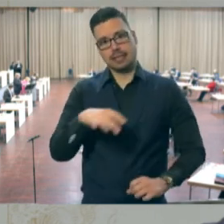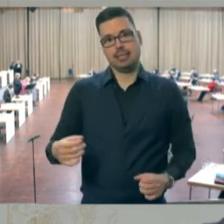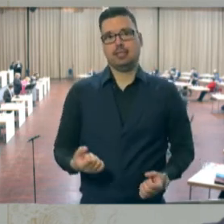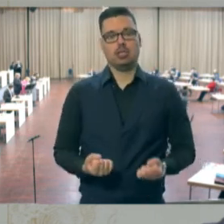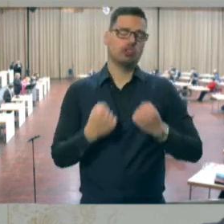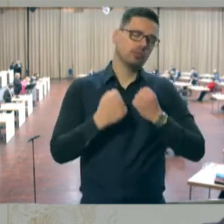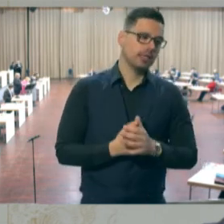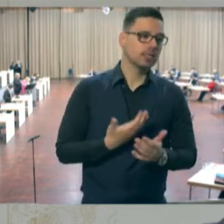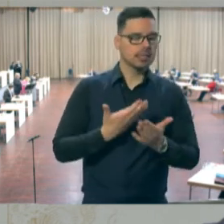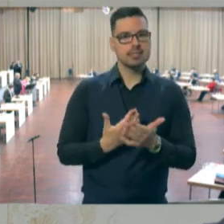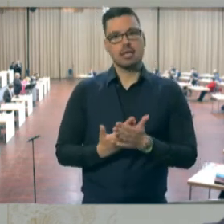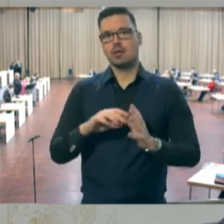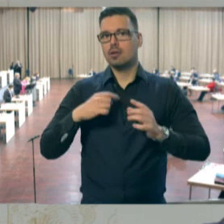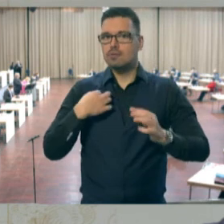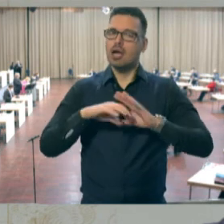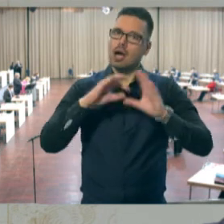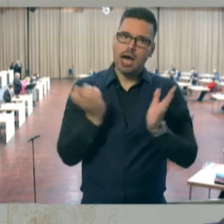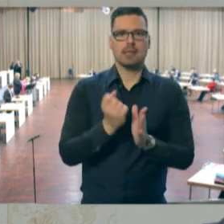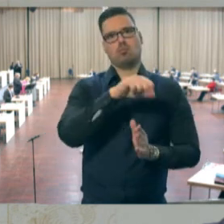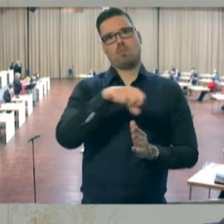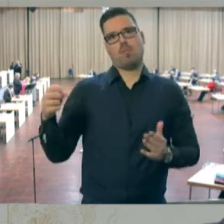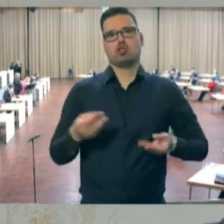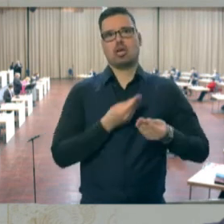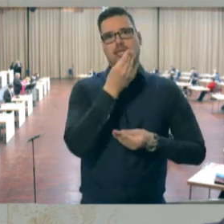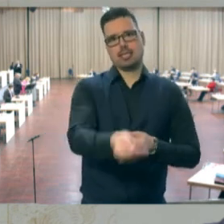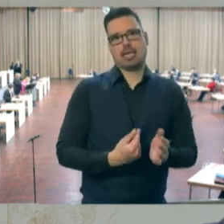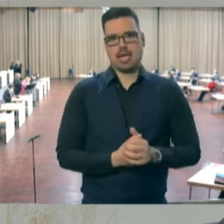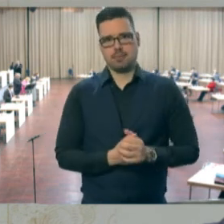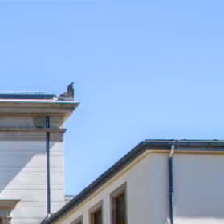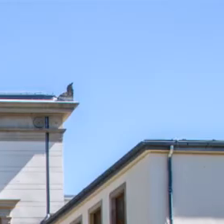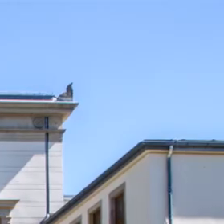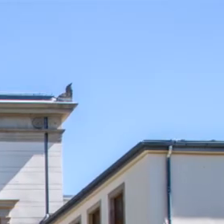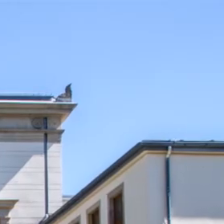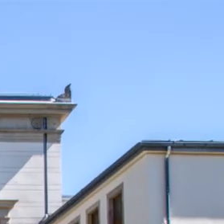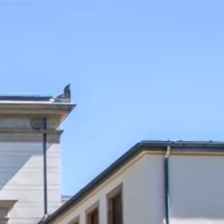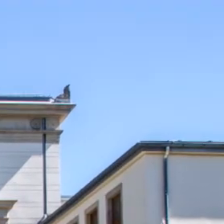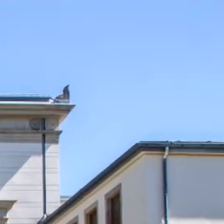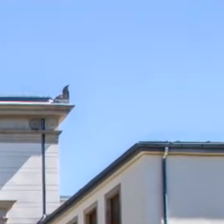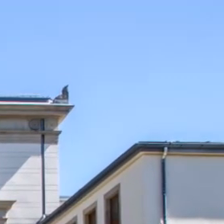Und wir sollten alles tun, damit wir ihnen die Möglichkeiten geben, das auch wieder tun zu können. Vielen Dank.